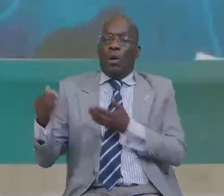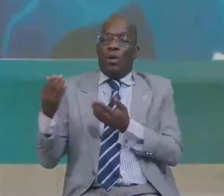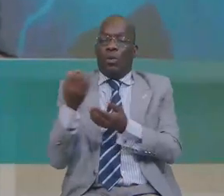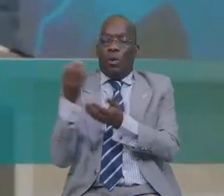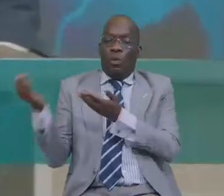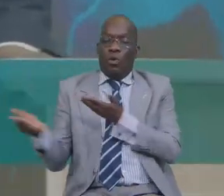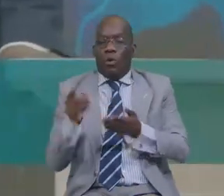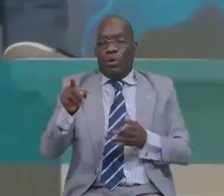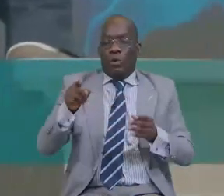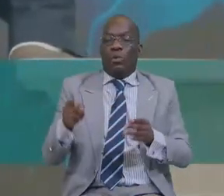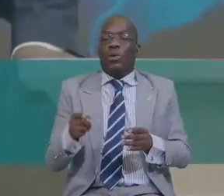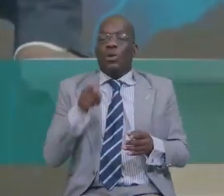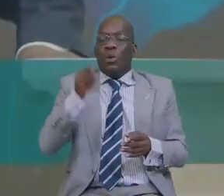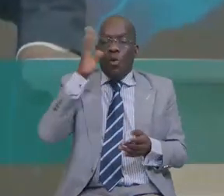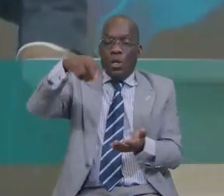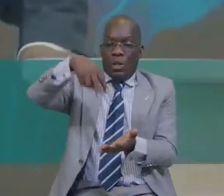imposé sa main et dit,